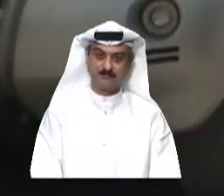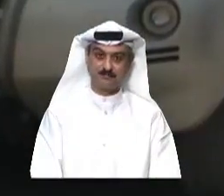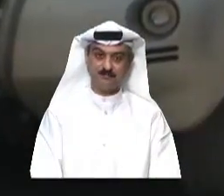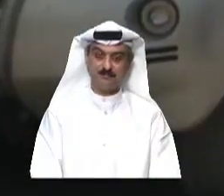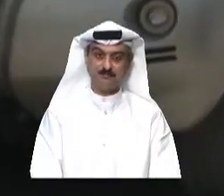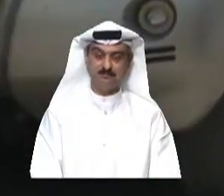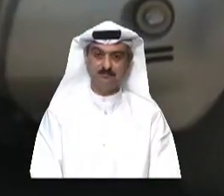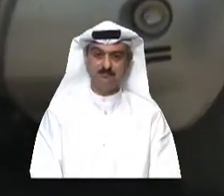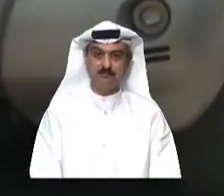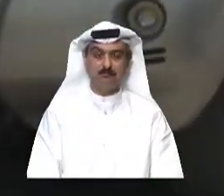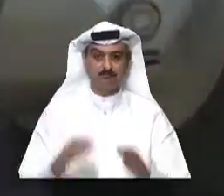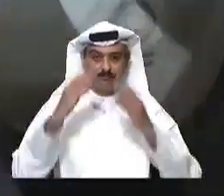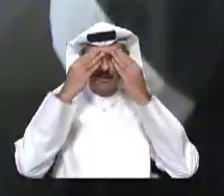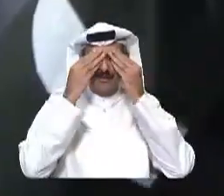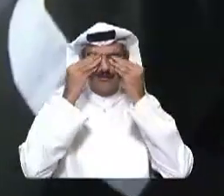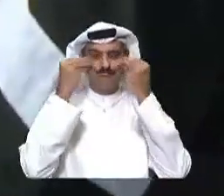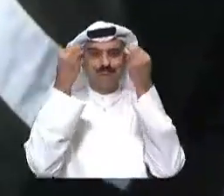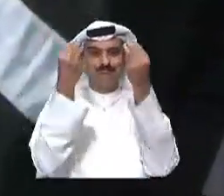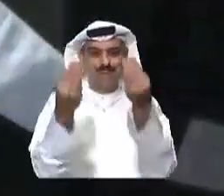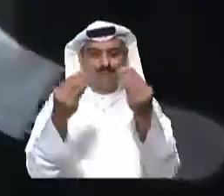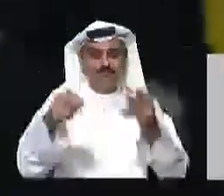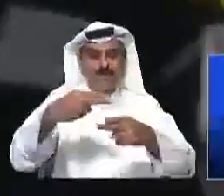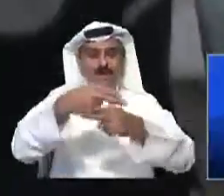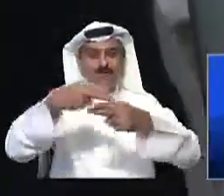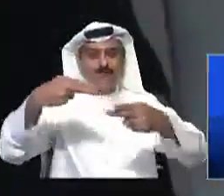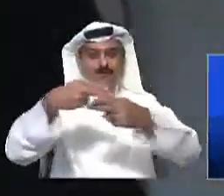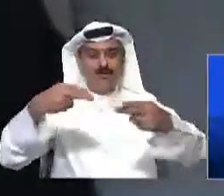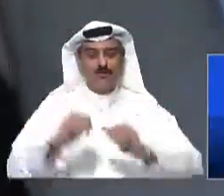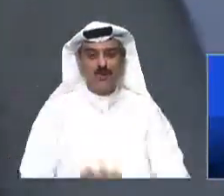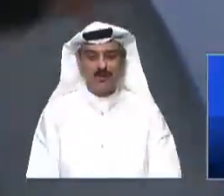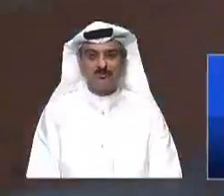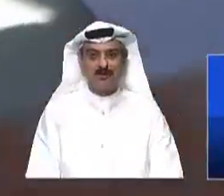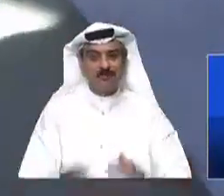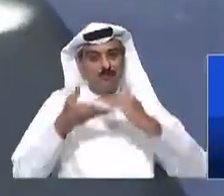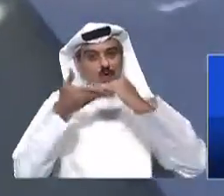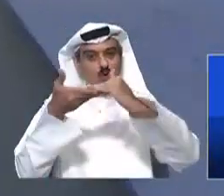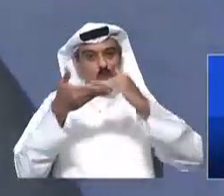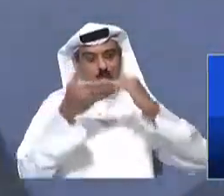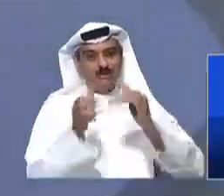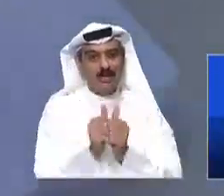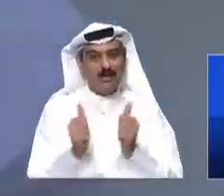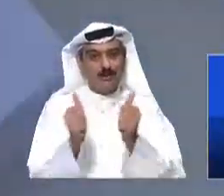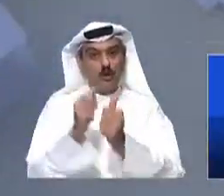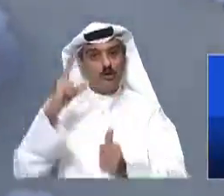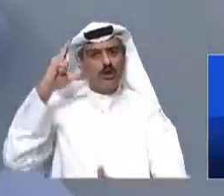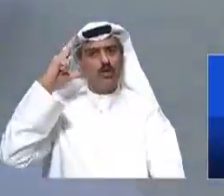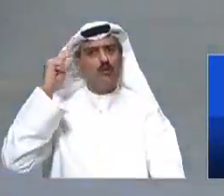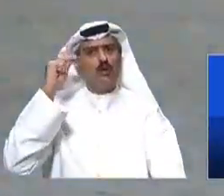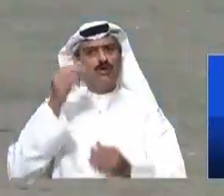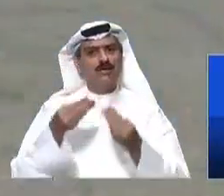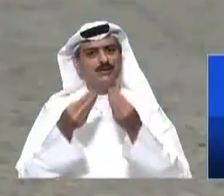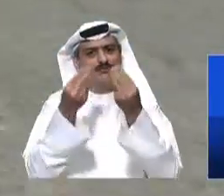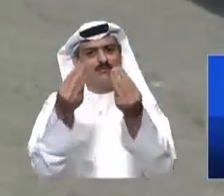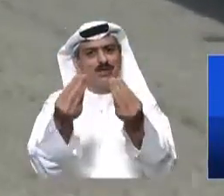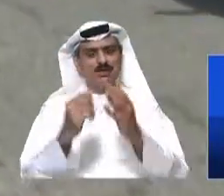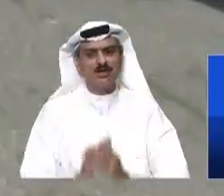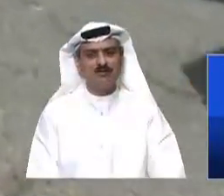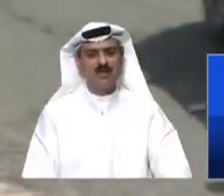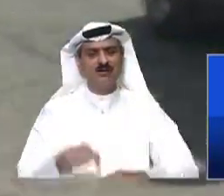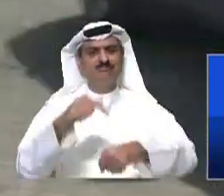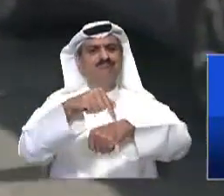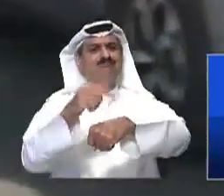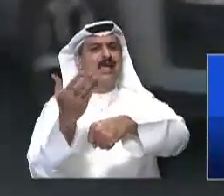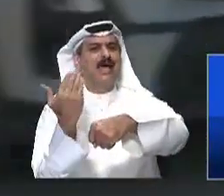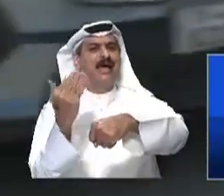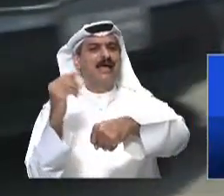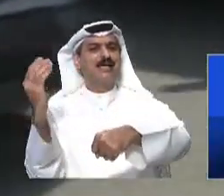أيادي الخير في دولة الكويت تدشن تقديم مساعداتها للأسر المحتاجة والمتعففة قبل حلول شهر